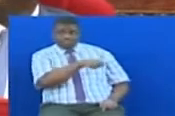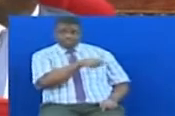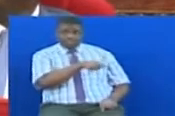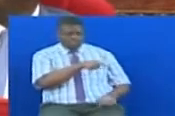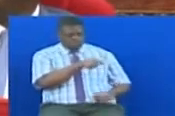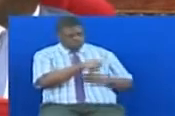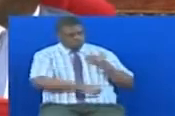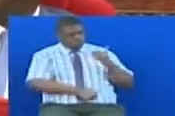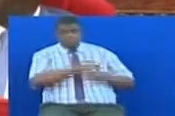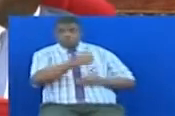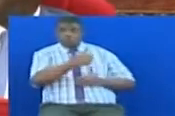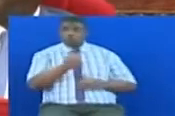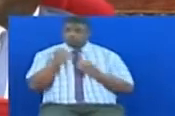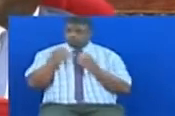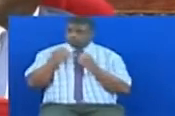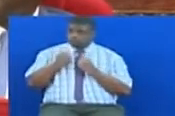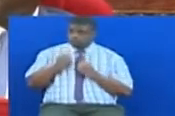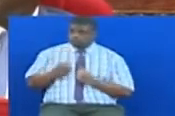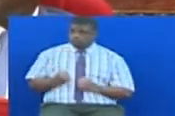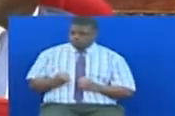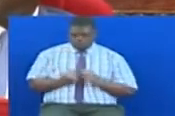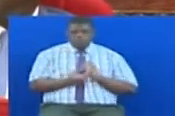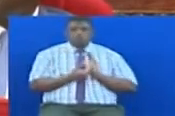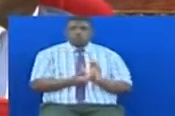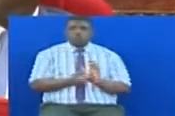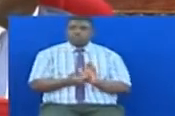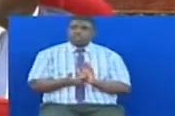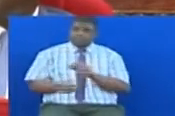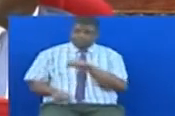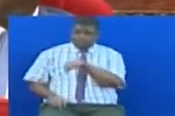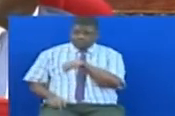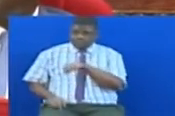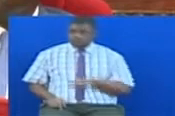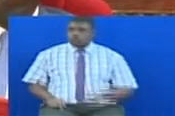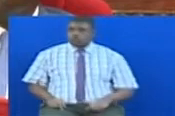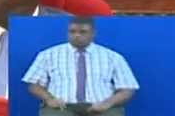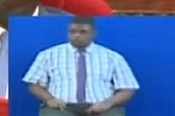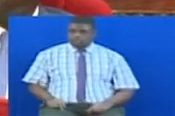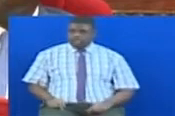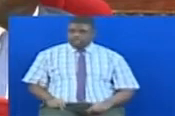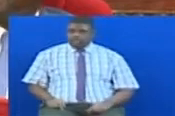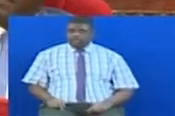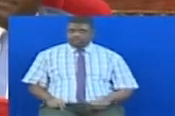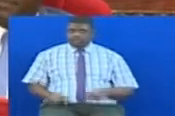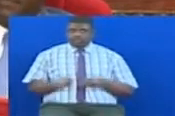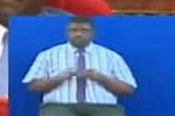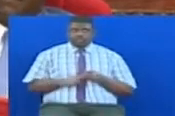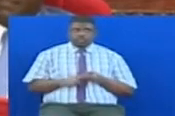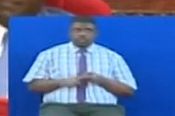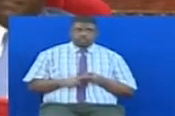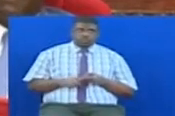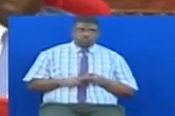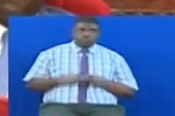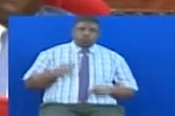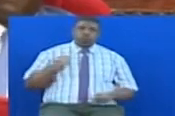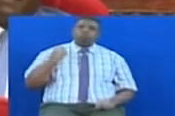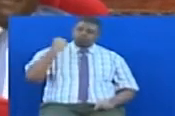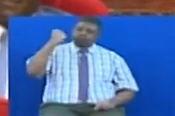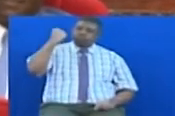uongozi imara na ushujaa wa hali ya juu sana wakati huu wa ugonjwa wa corona na mtiririko wa